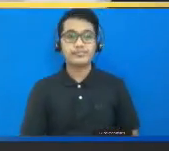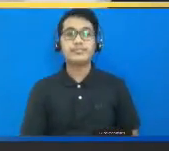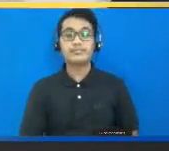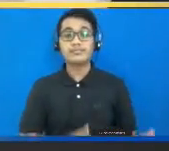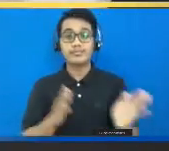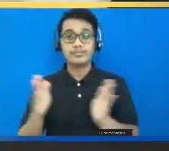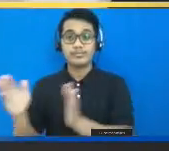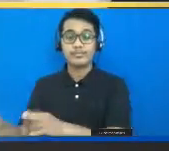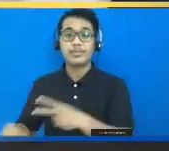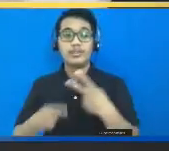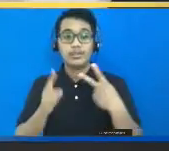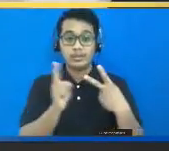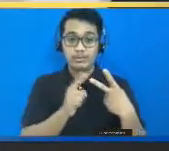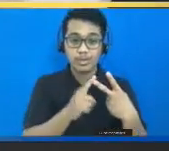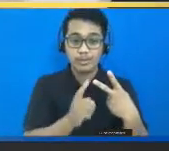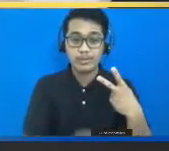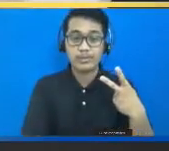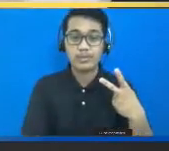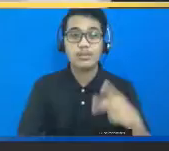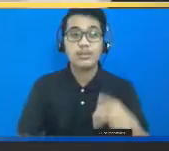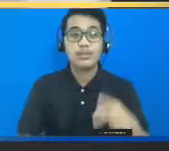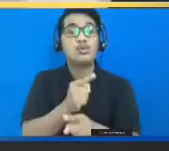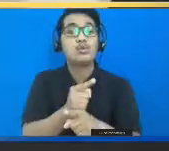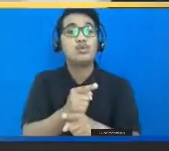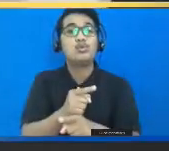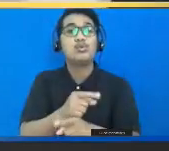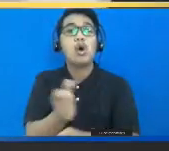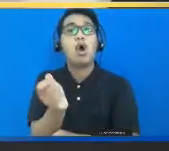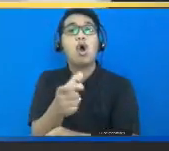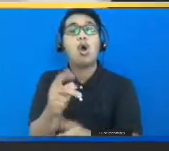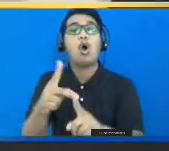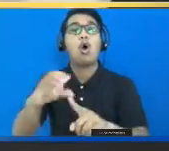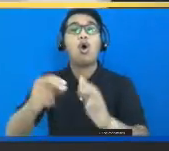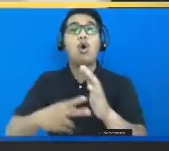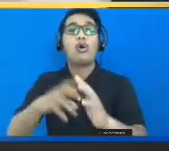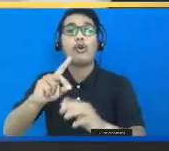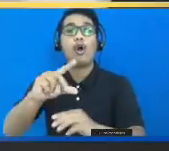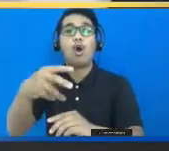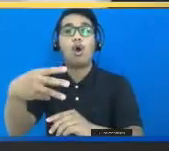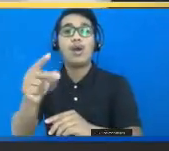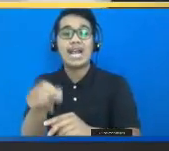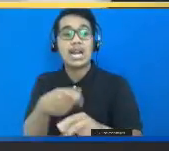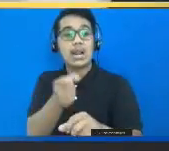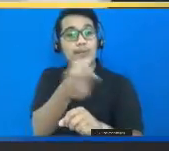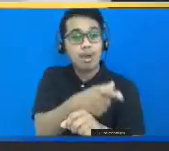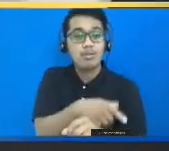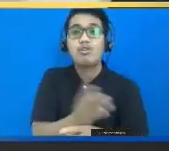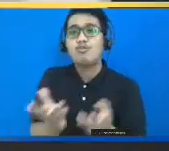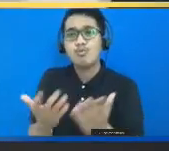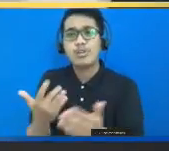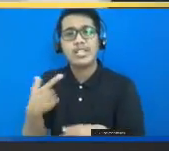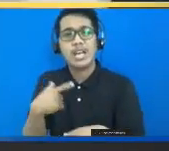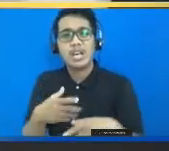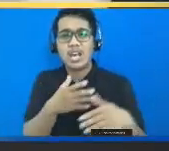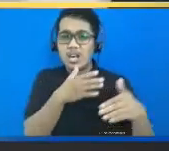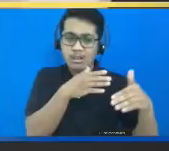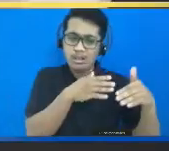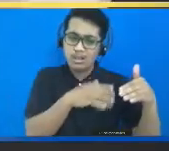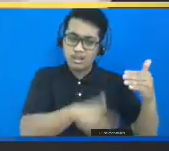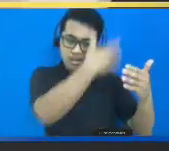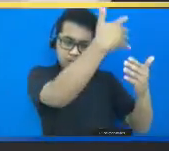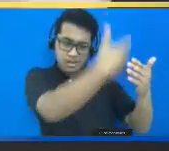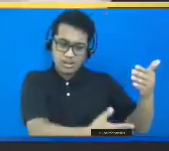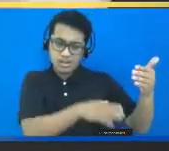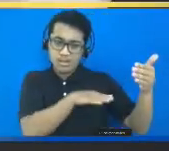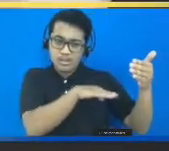kedua yang saya belum lihat udah dari sisi buruk untuk guru honorer itu enggak ada enggak ada di penjelasan yang mungkin ada di tersimpan di mana didata